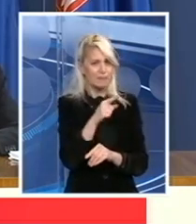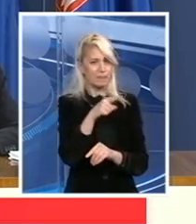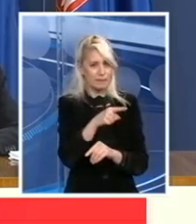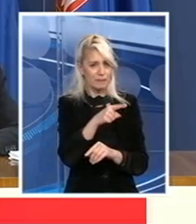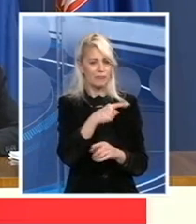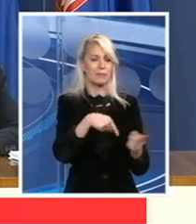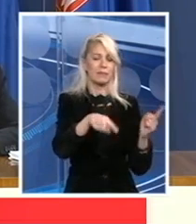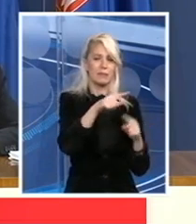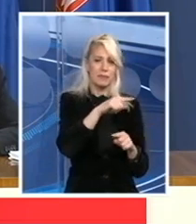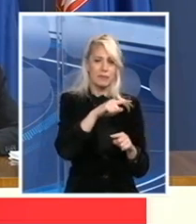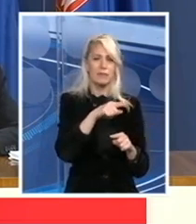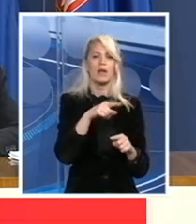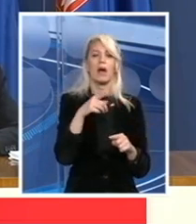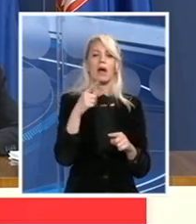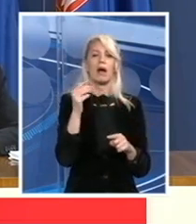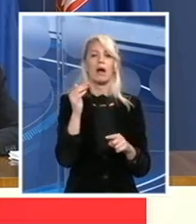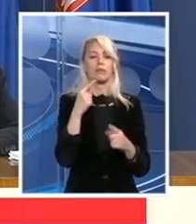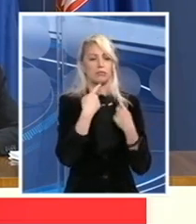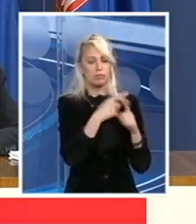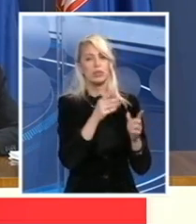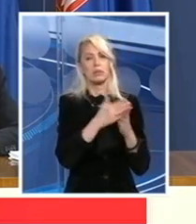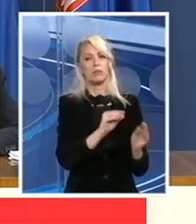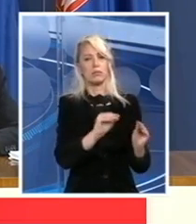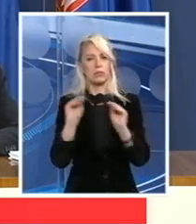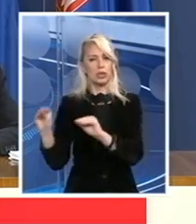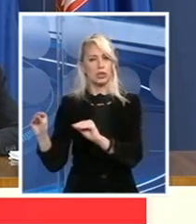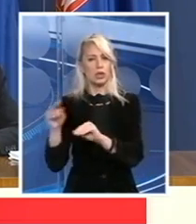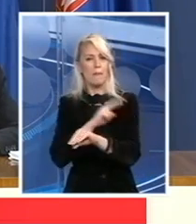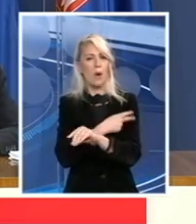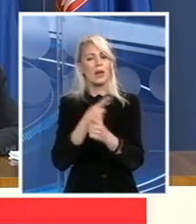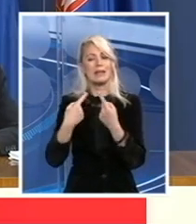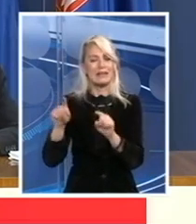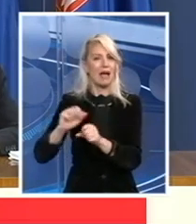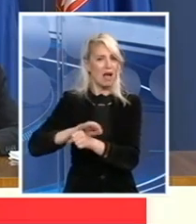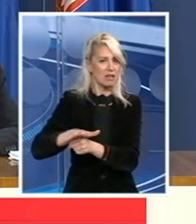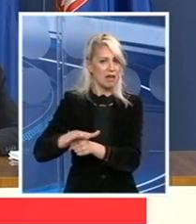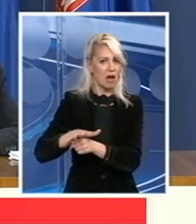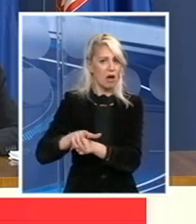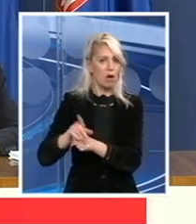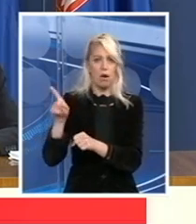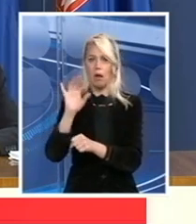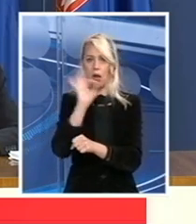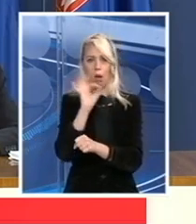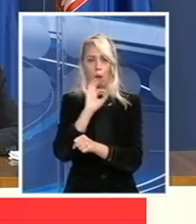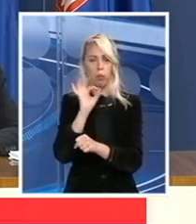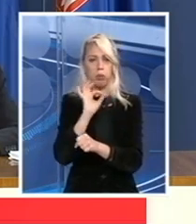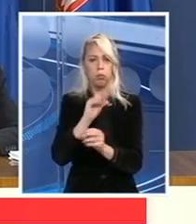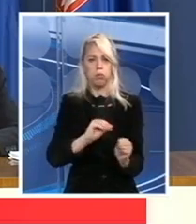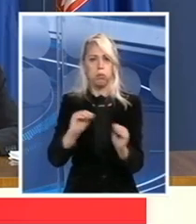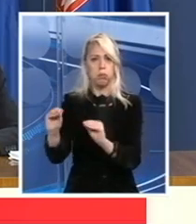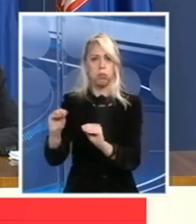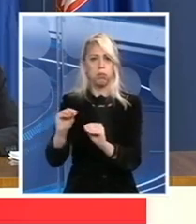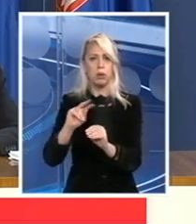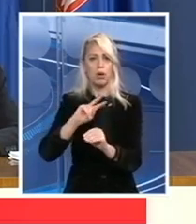rečeno im je da će on biti prebačen u ustanovu koja je predviđena za te slučaje. Nije bio prebačen, čovek je